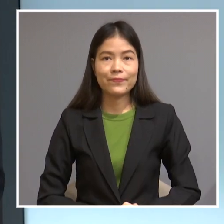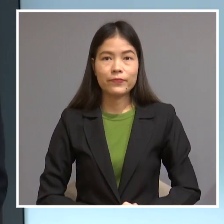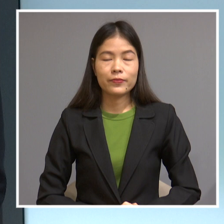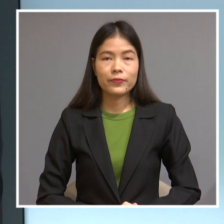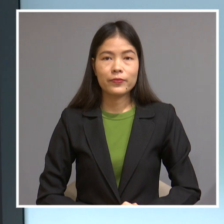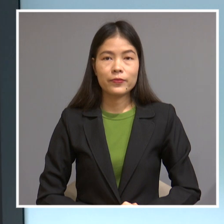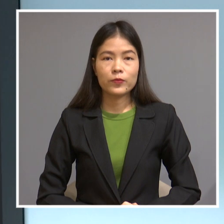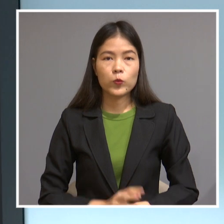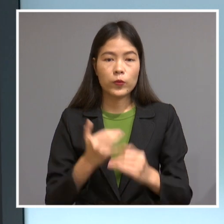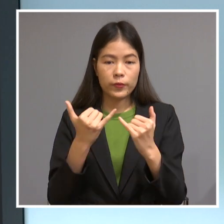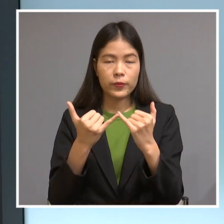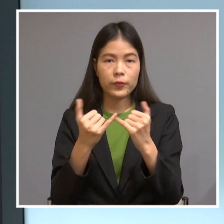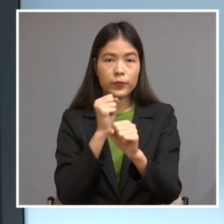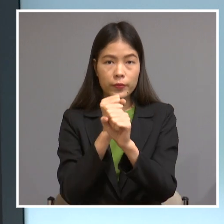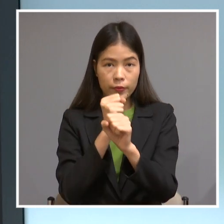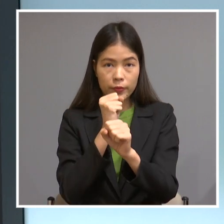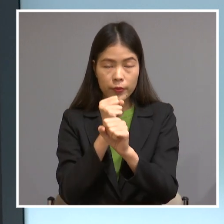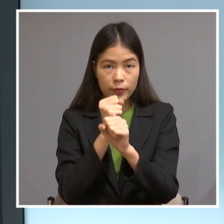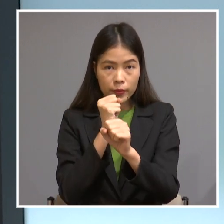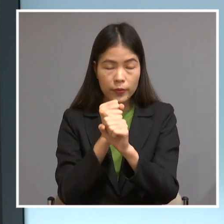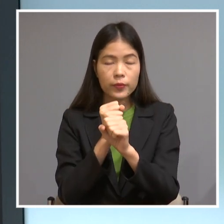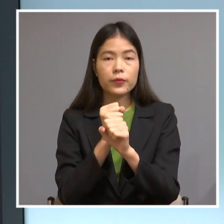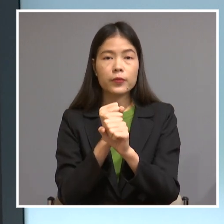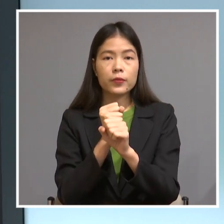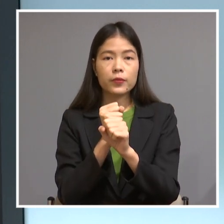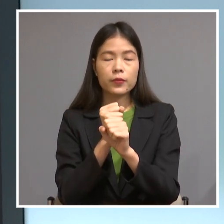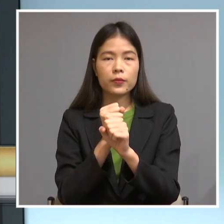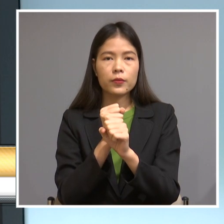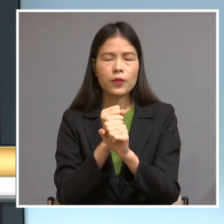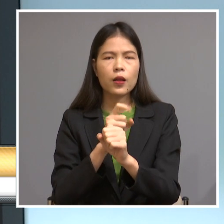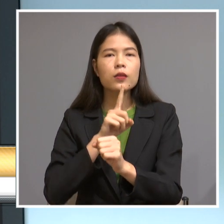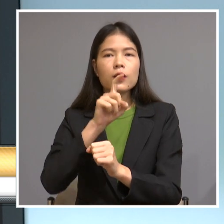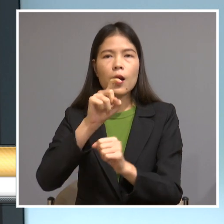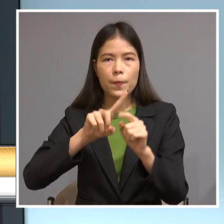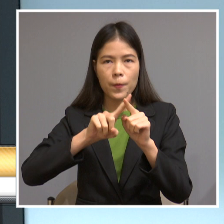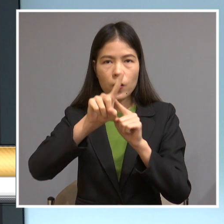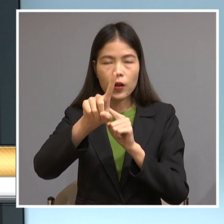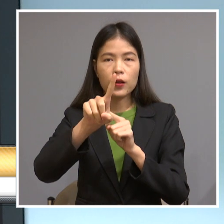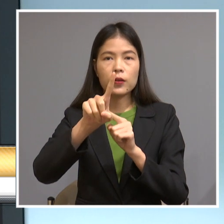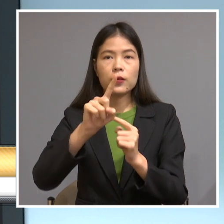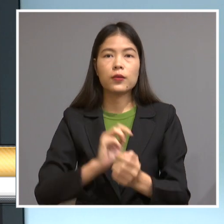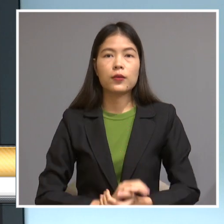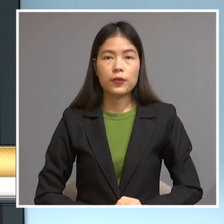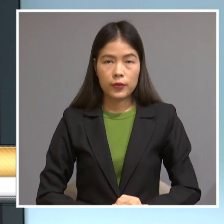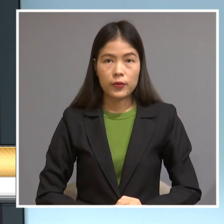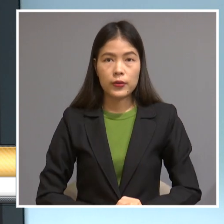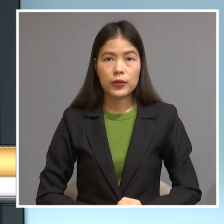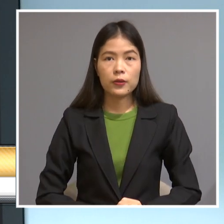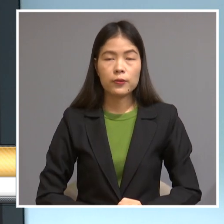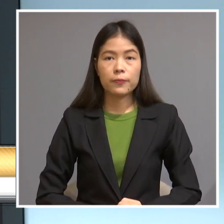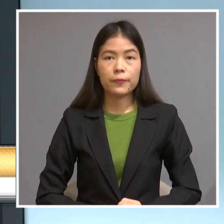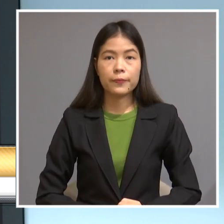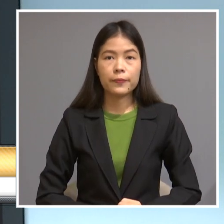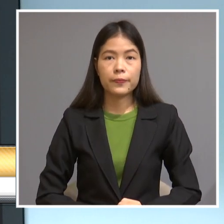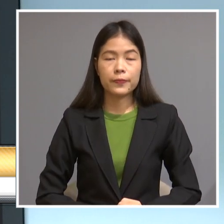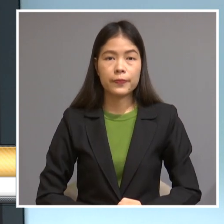การดำเิการจะไปเกวก็คำหับ เค้แรกี่รถขนตอนเรีนเงิครัว่าทางเลยได้